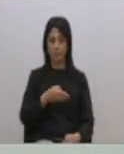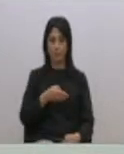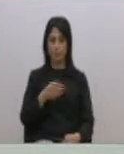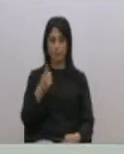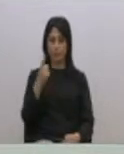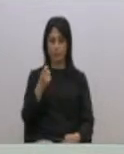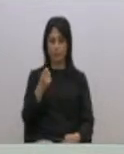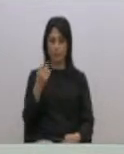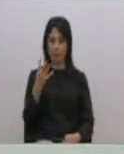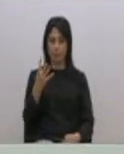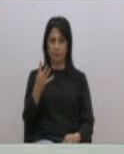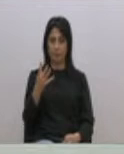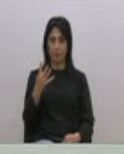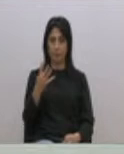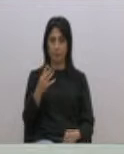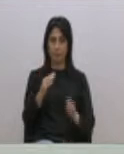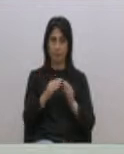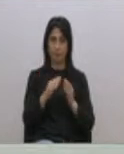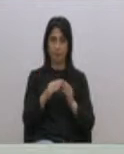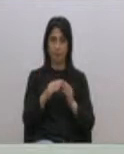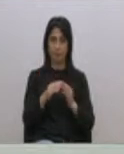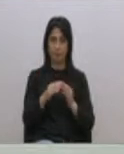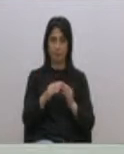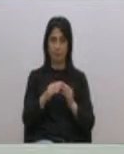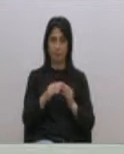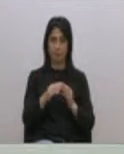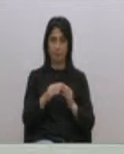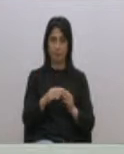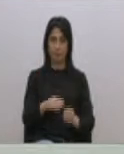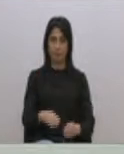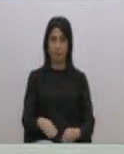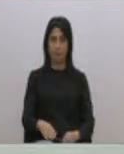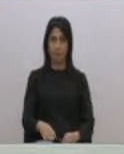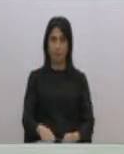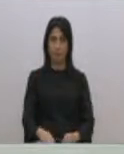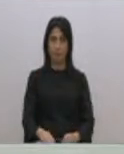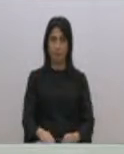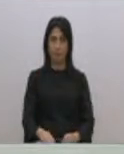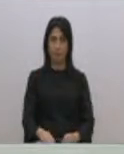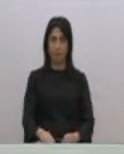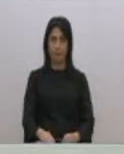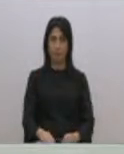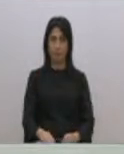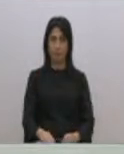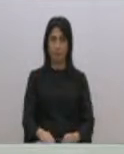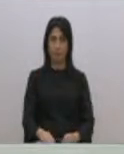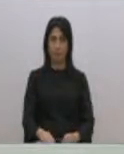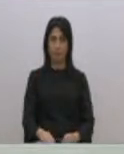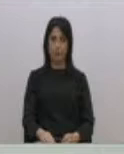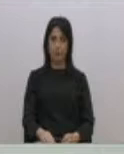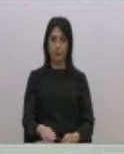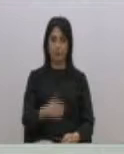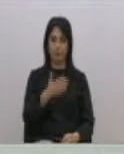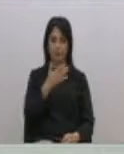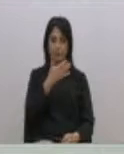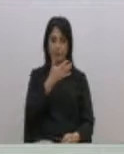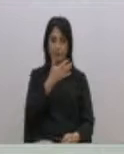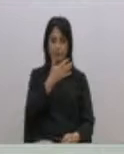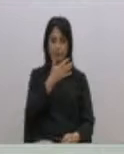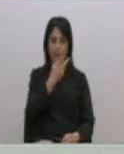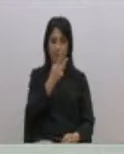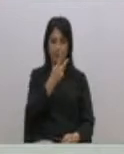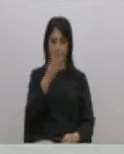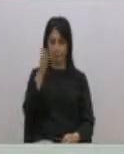Ketahmedit. კითხვებიც არ არის. პროექტის 52